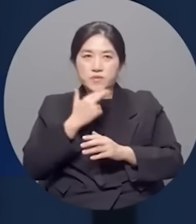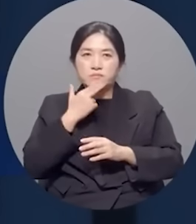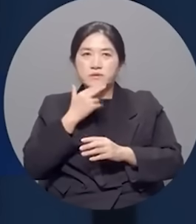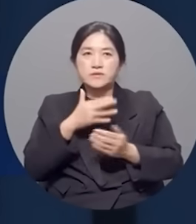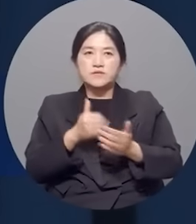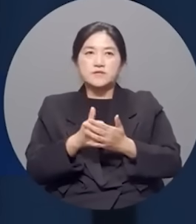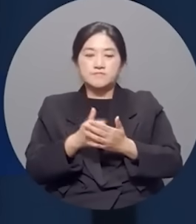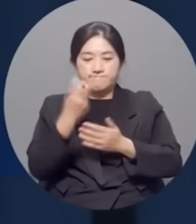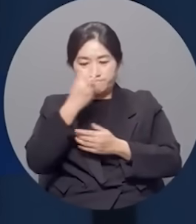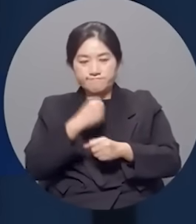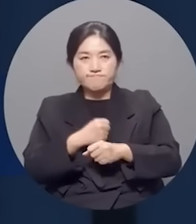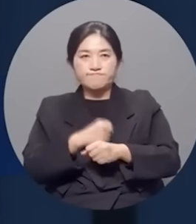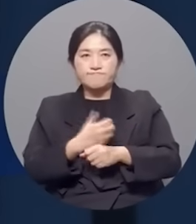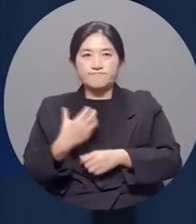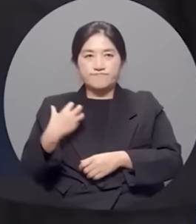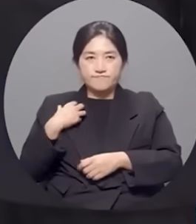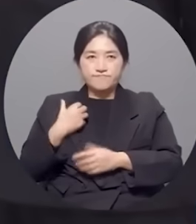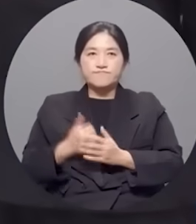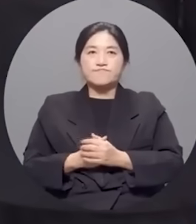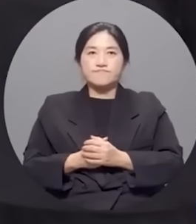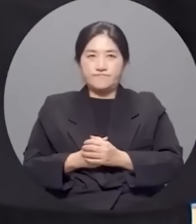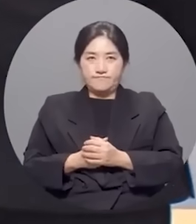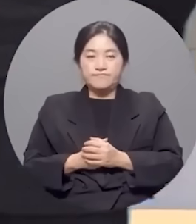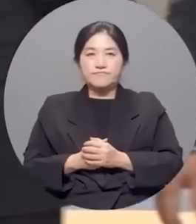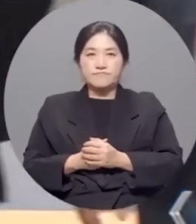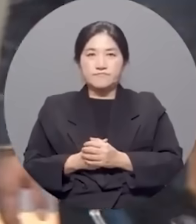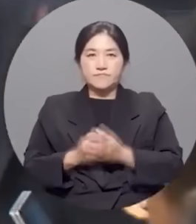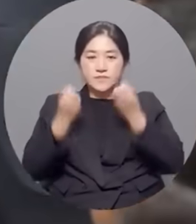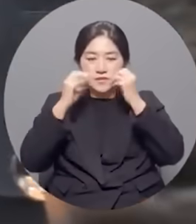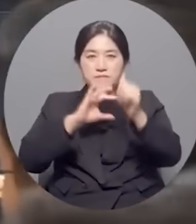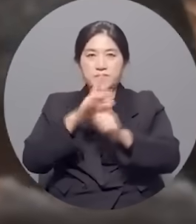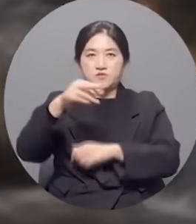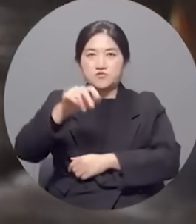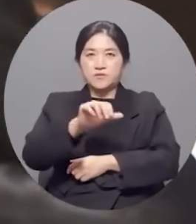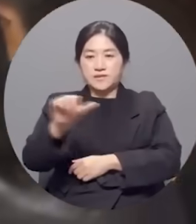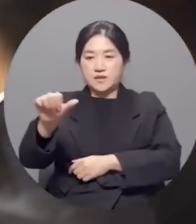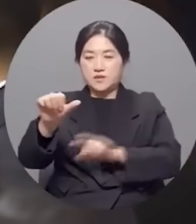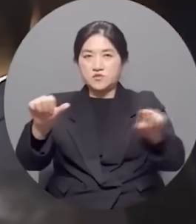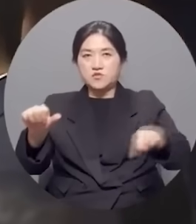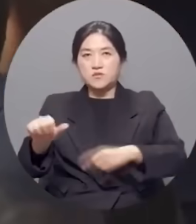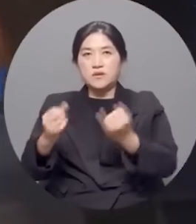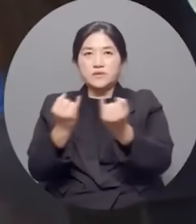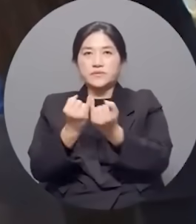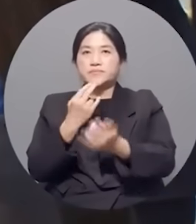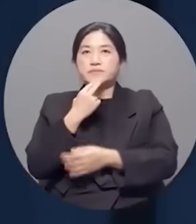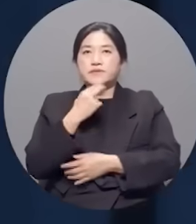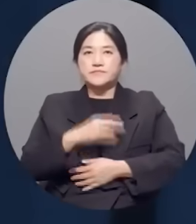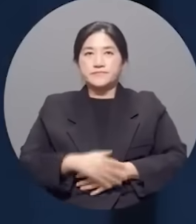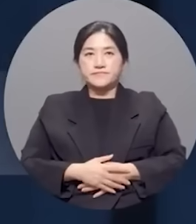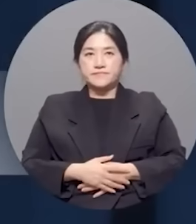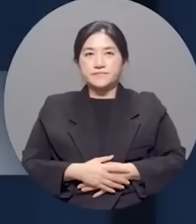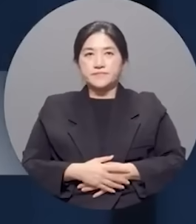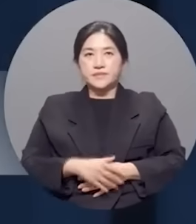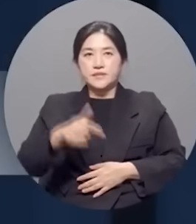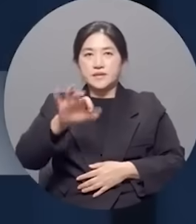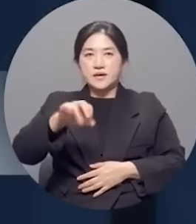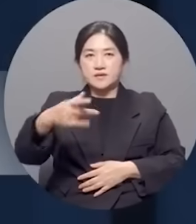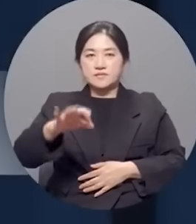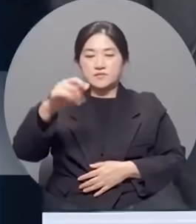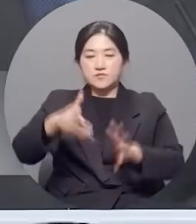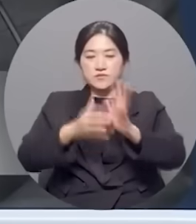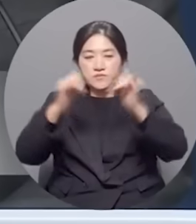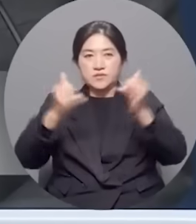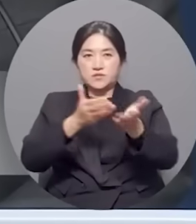없도록 챙겨나가도록 하겠습니다. 신임 수석 5명 가운데 여성은 없었습니다. 강승규